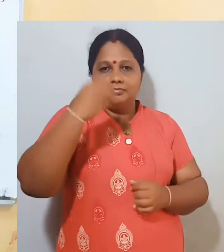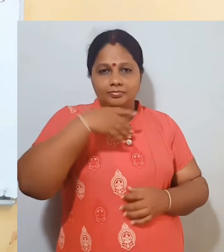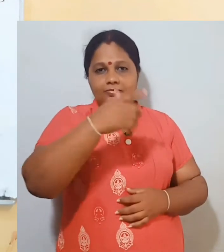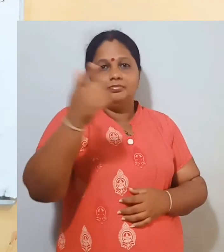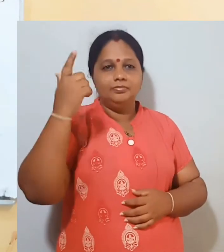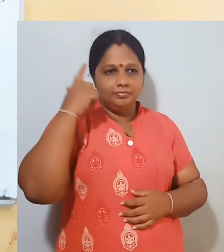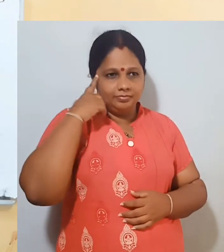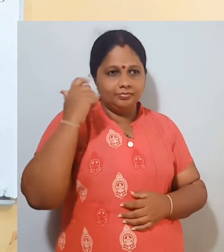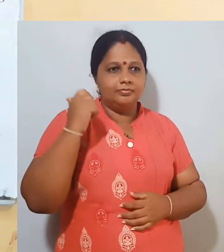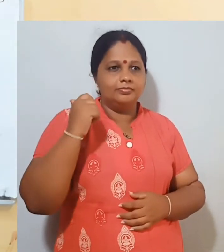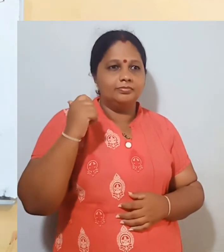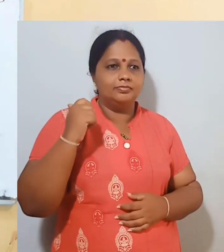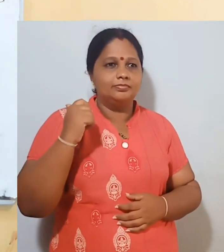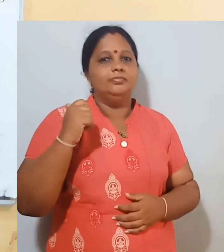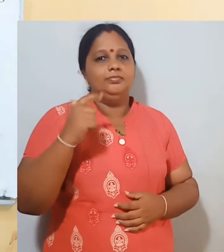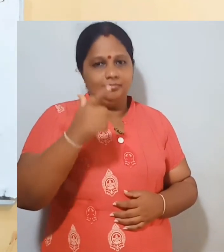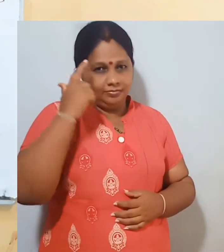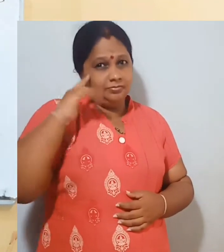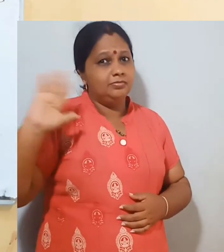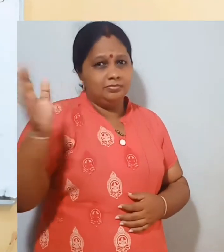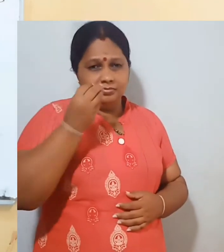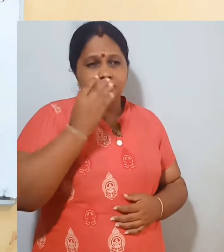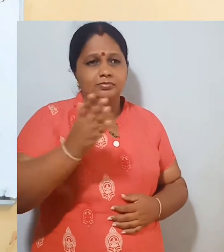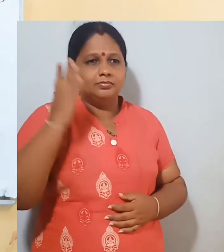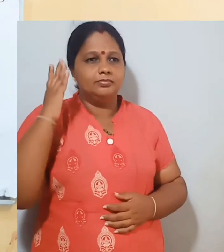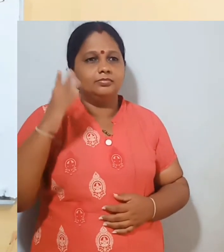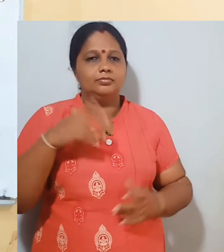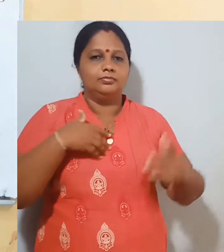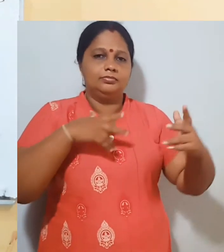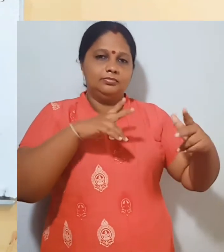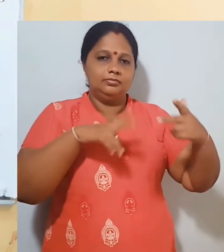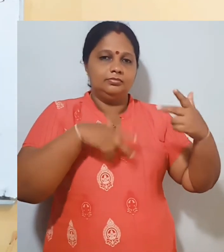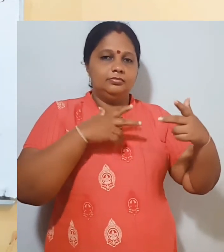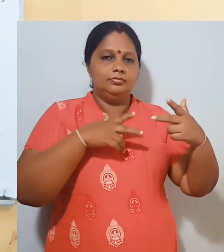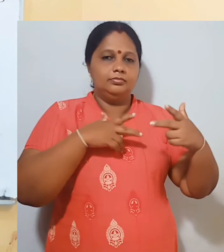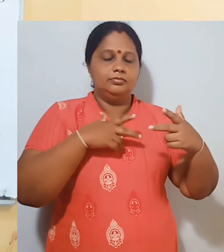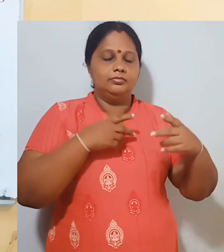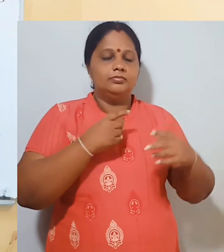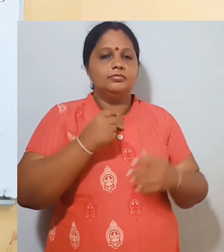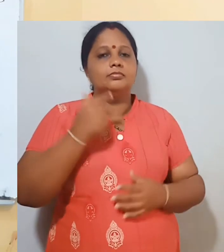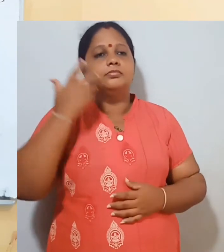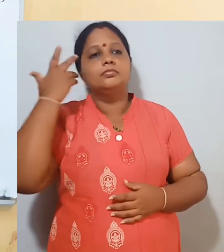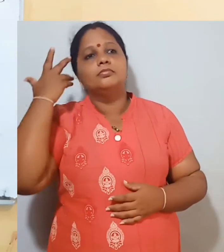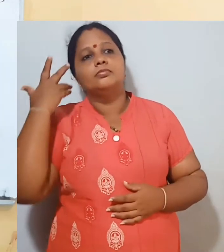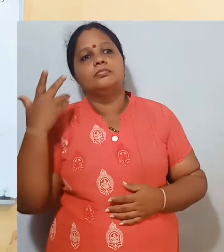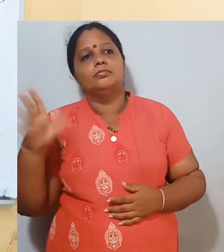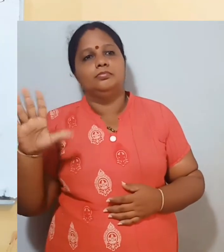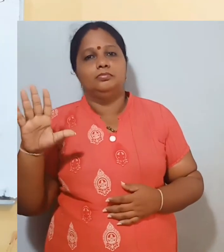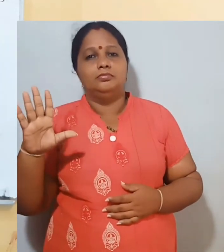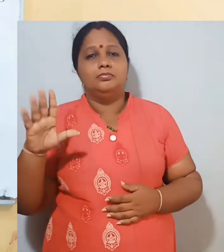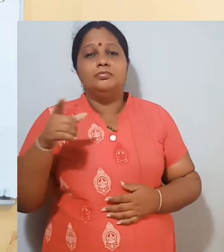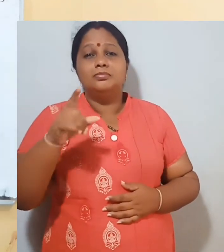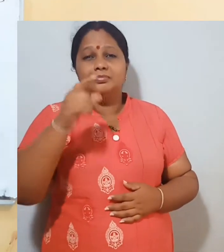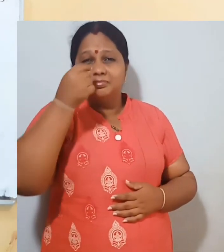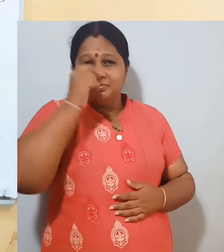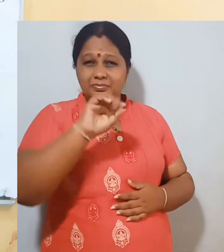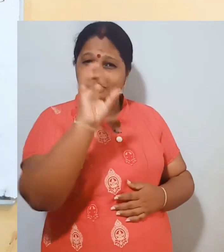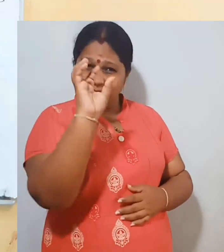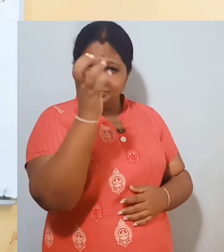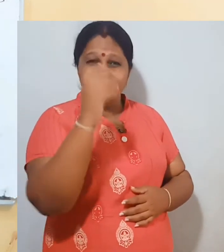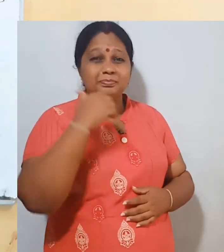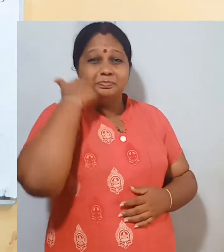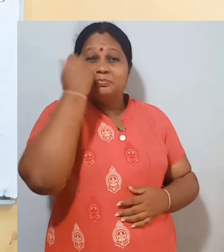கொண்டு நோமலா இருக்கக்குள்ள அப்படியே திடீரென்று செத்து போயிடுவாங்க. அந்த அலரிக்கொட்டை வந்து ஹார்ட்ல தான் ப்ராப்ளத்தை ஏற்படுது. ஹார்ட்